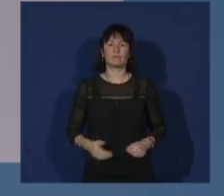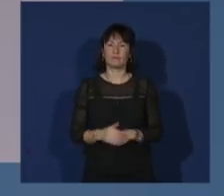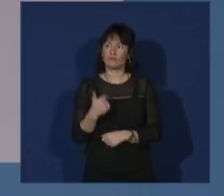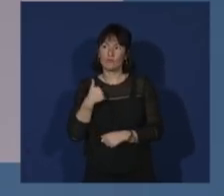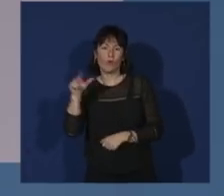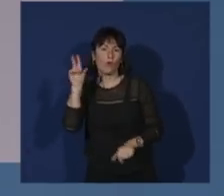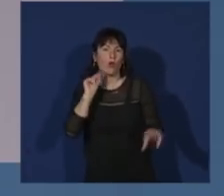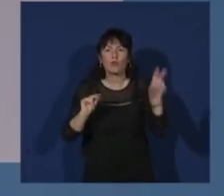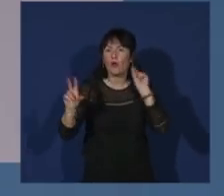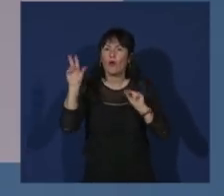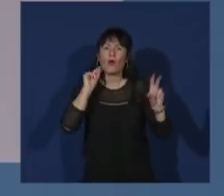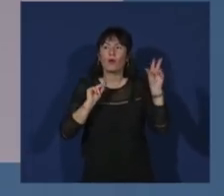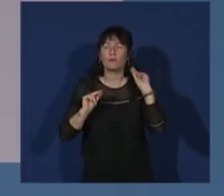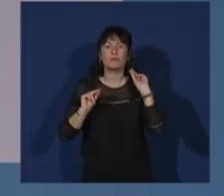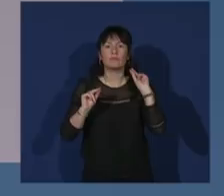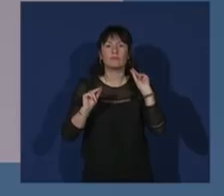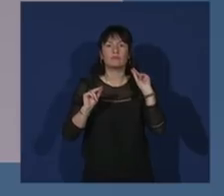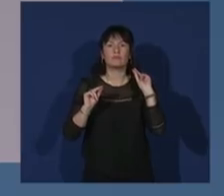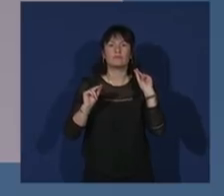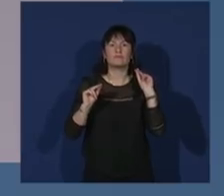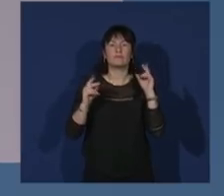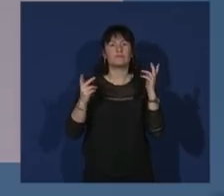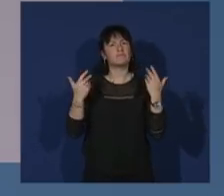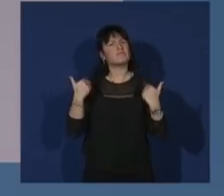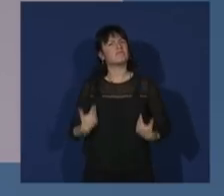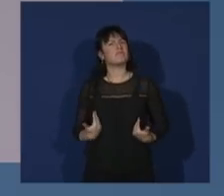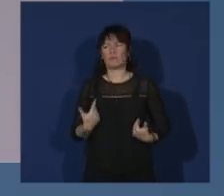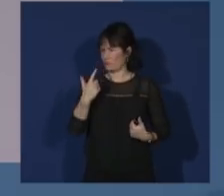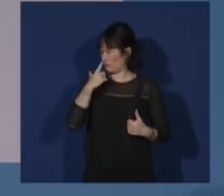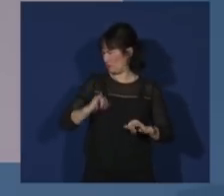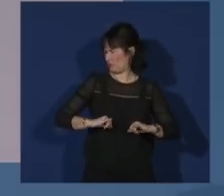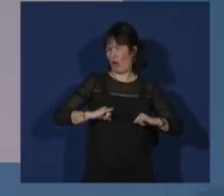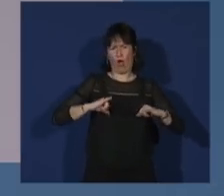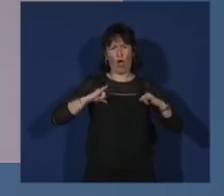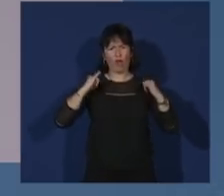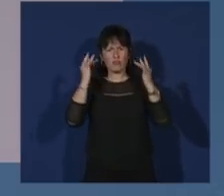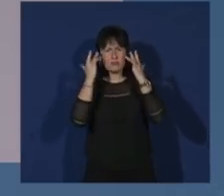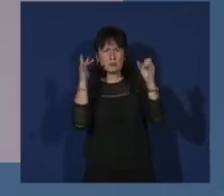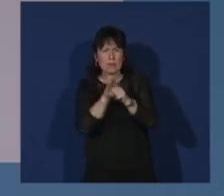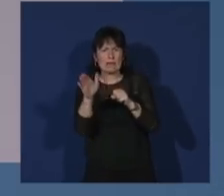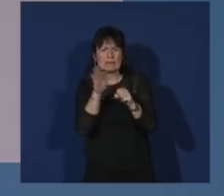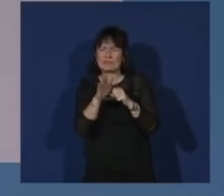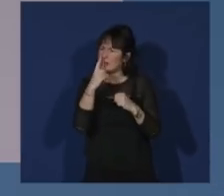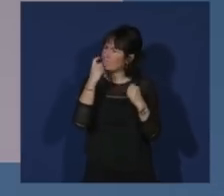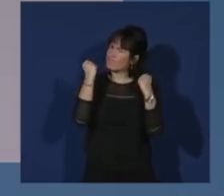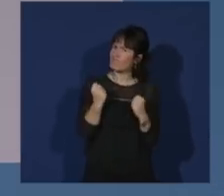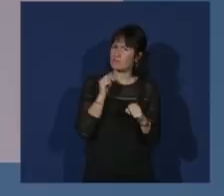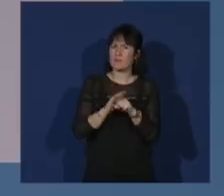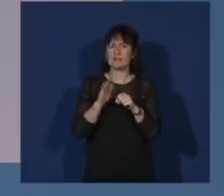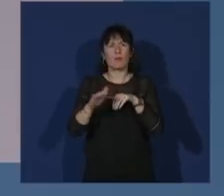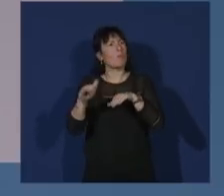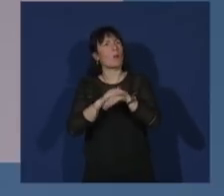J'entends, ici ou là, que je serais trop inexpérimenté, pas assez cogneur, pas assez